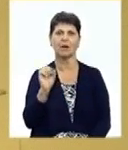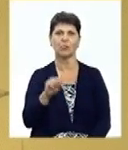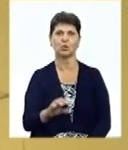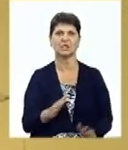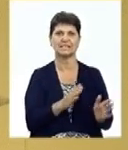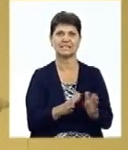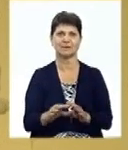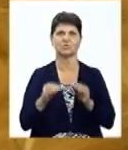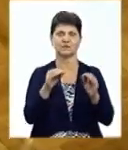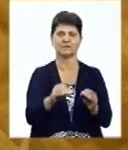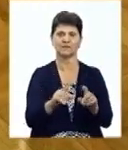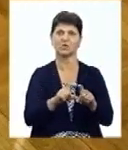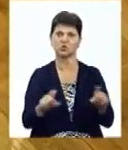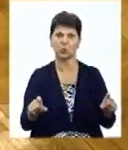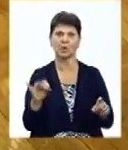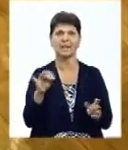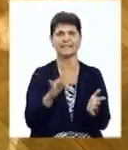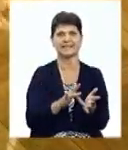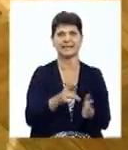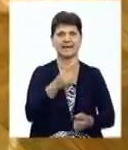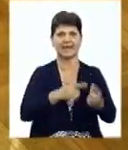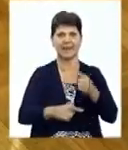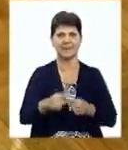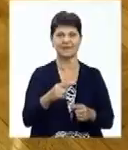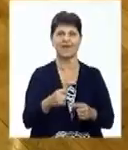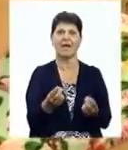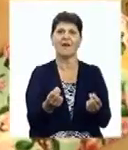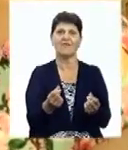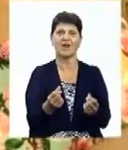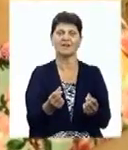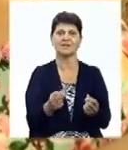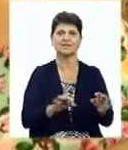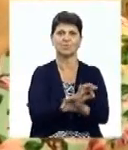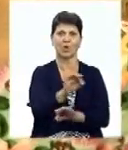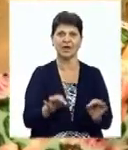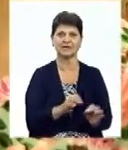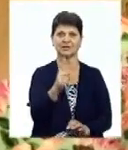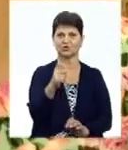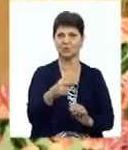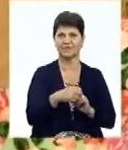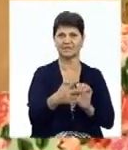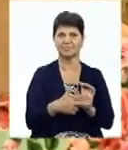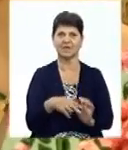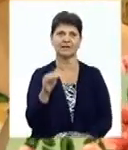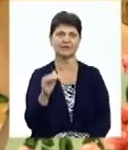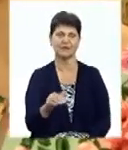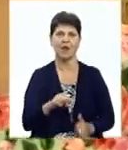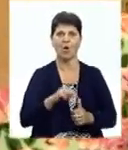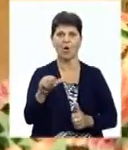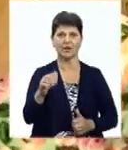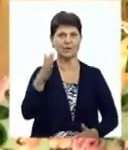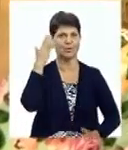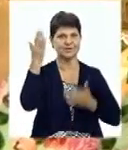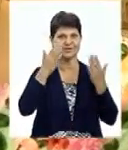в школі, а й в центрах реабілітації. Вартість проекції – 118 тисяч гривень. Окрім розважального характеру, ці